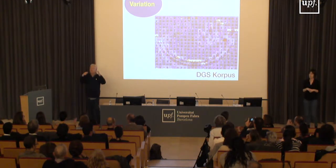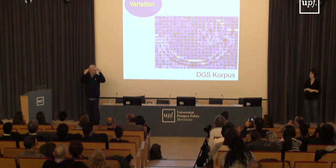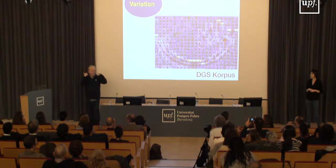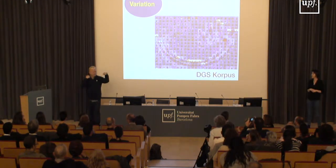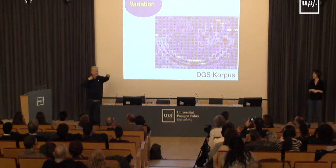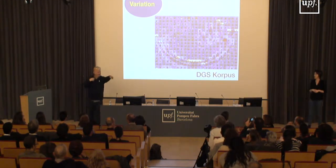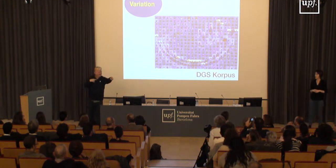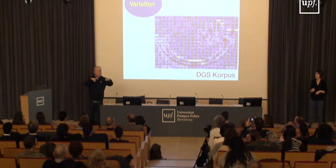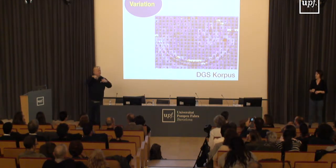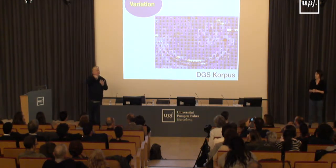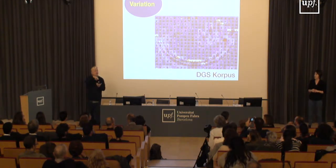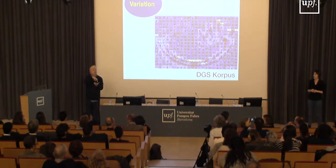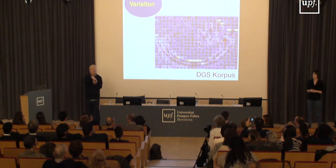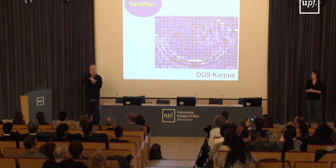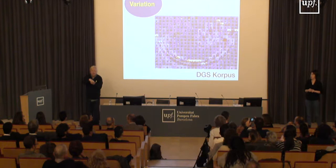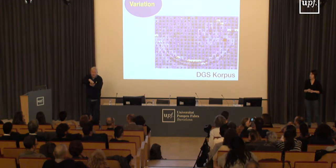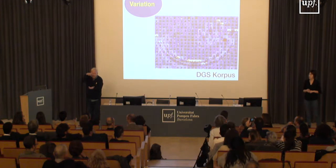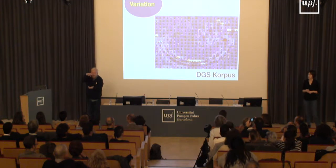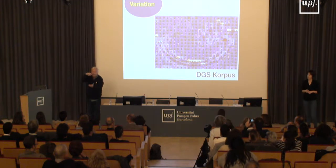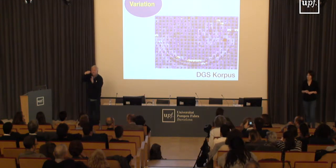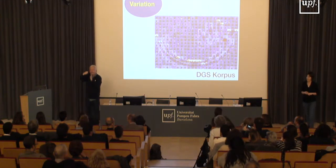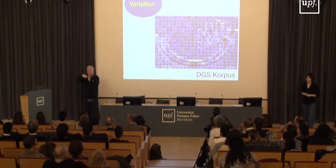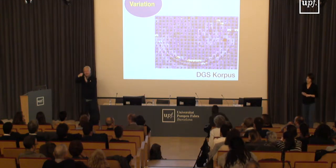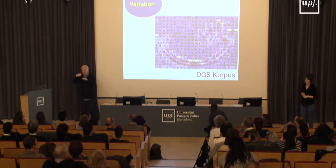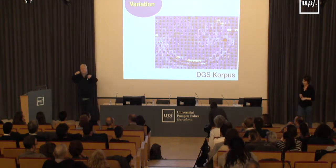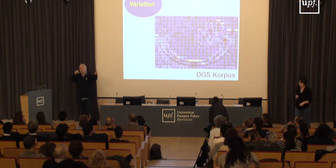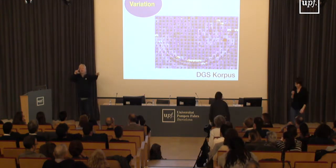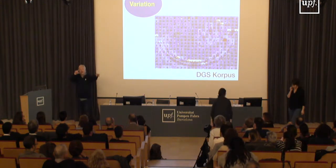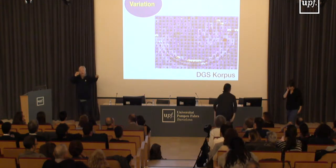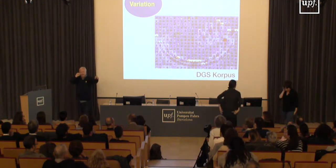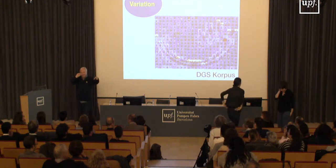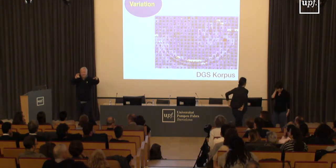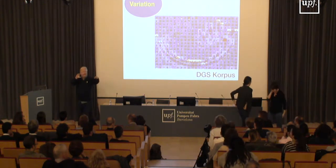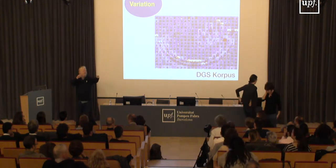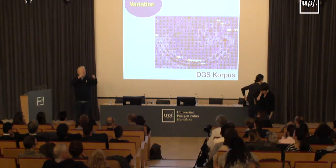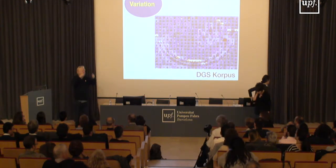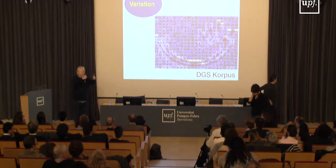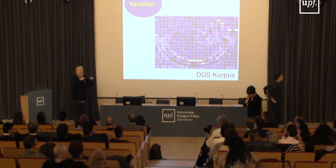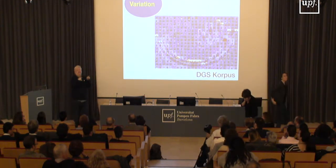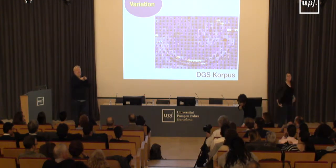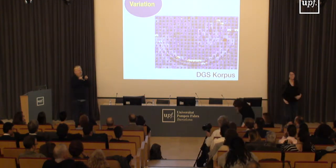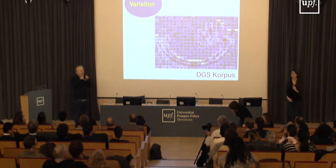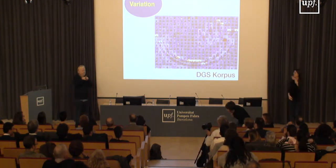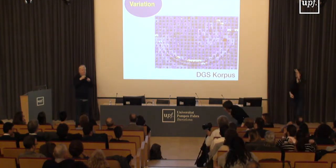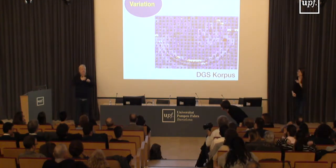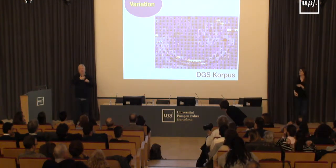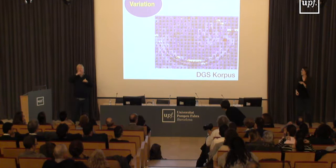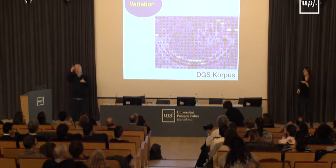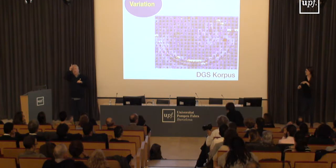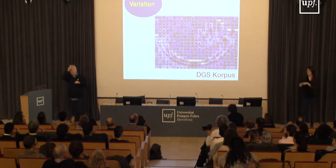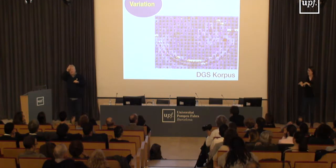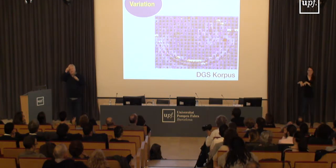Una de les persones que ha participat en la inauguració crec que era la senyora Cabré, que